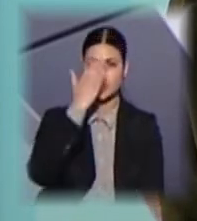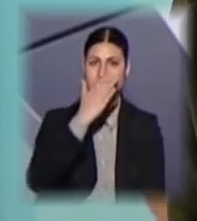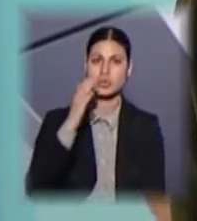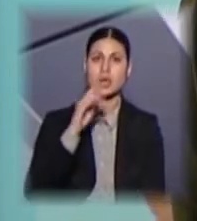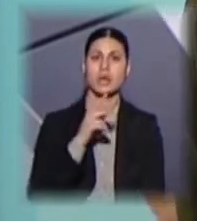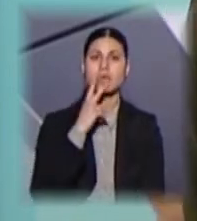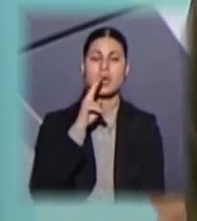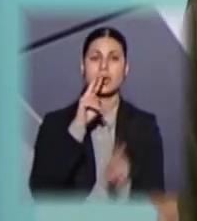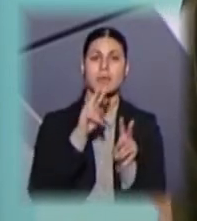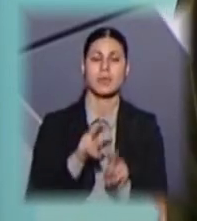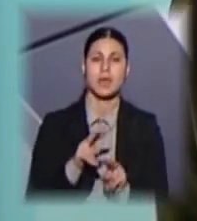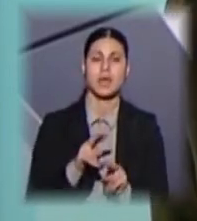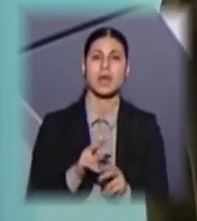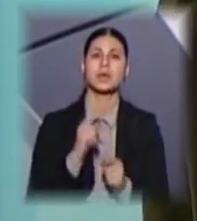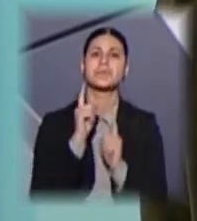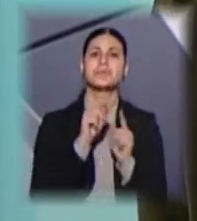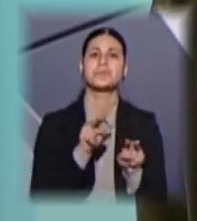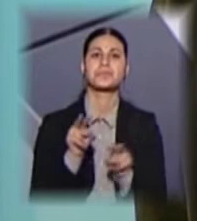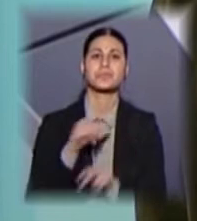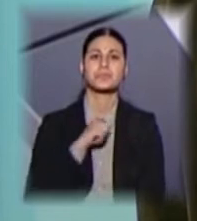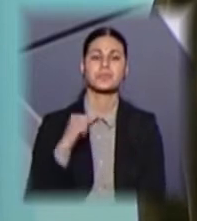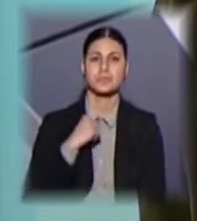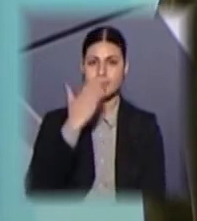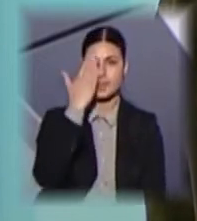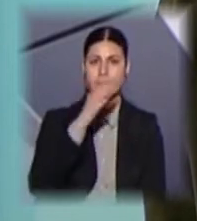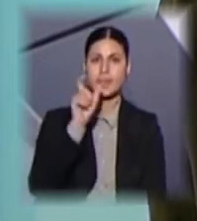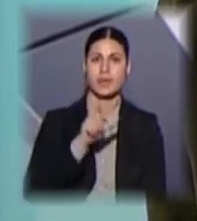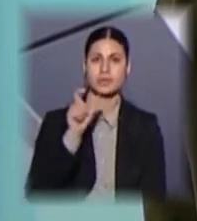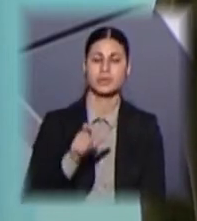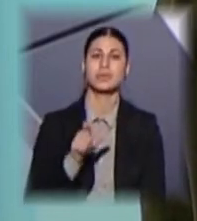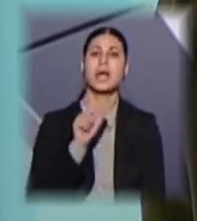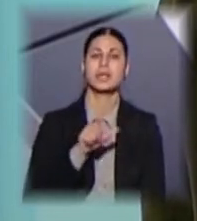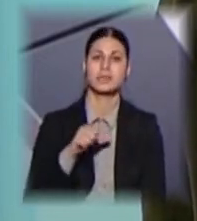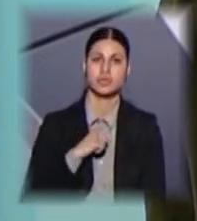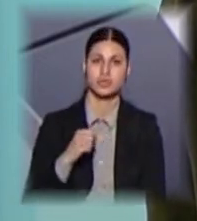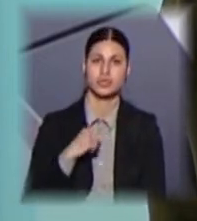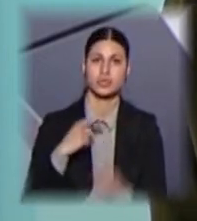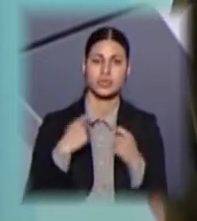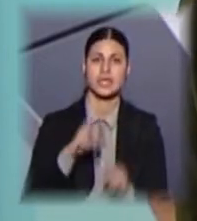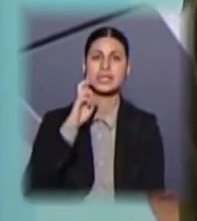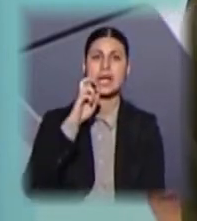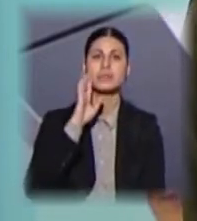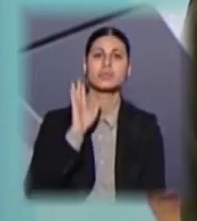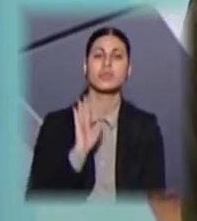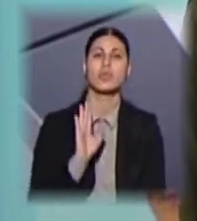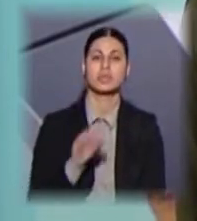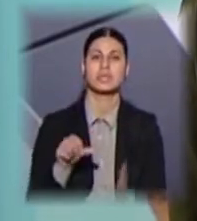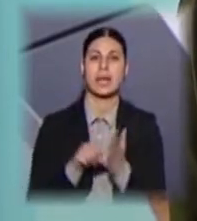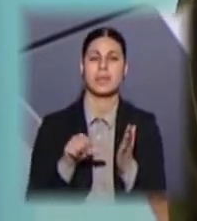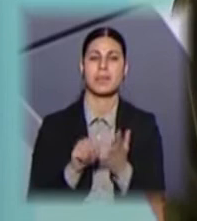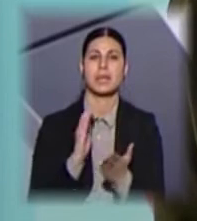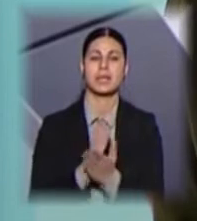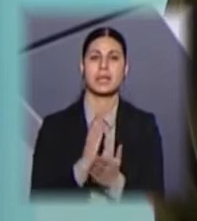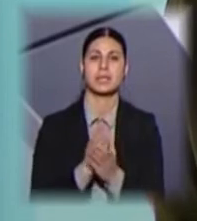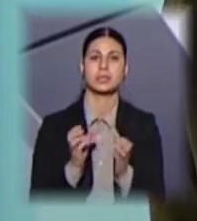ამ შინაარსის ორგანიზებას წიგნად უწევს საზოგადოება, მომხმარებელი საზოგადოება, სახელმწიფო არის დამხმარე